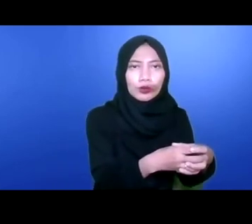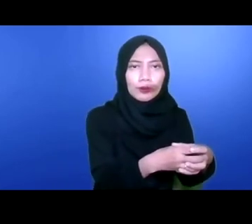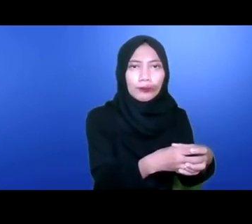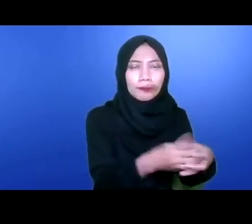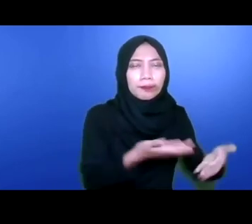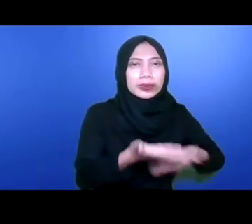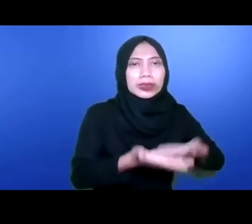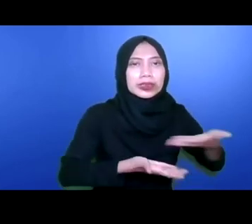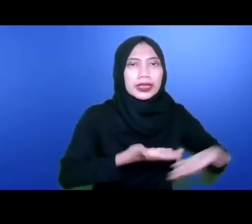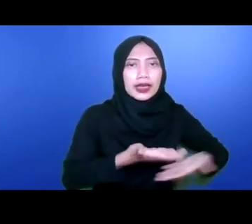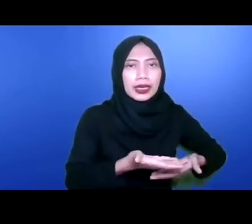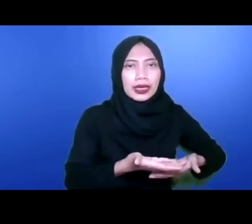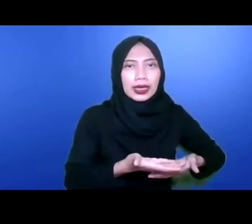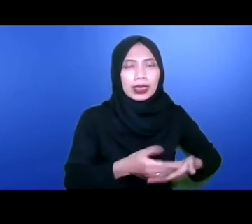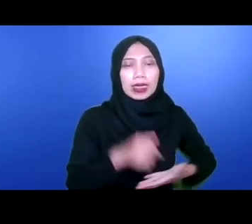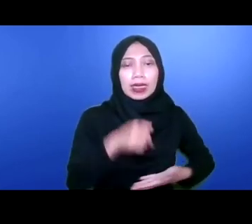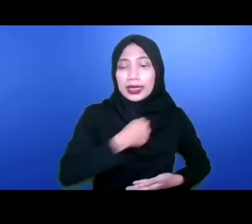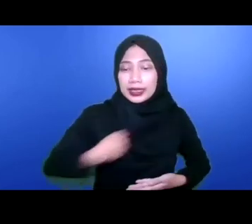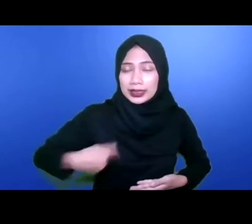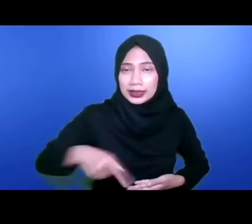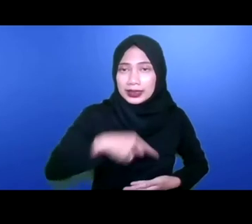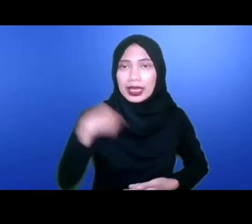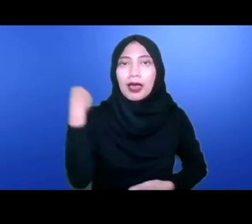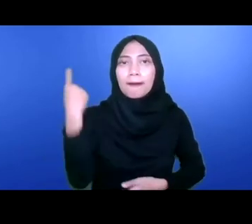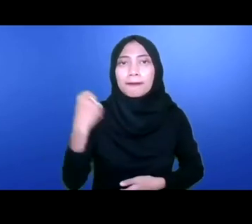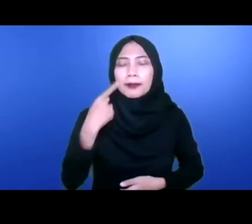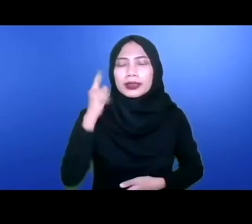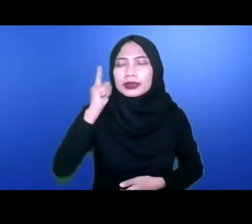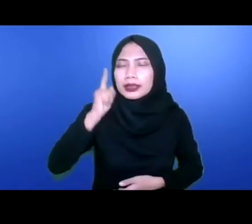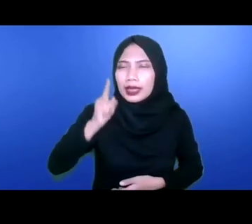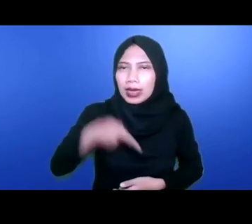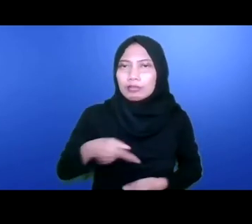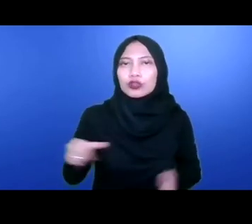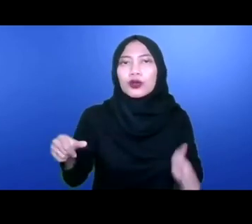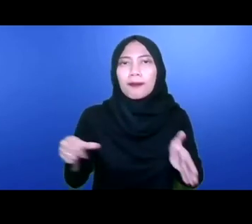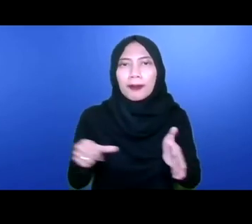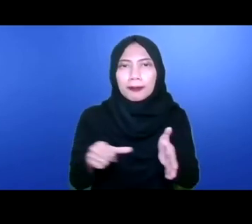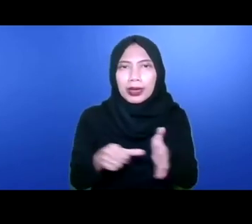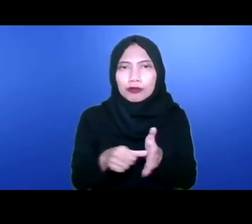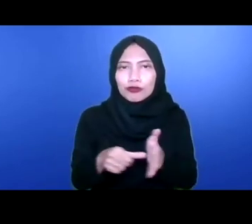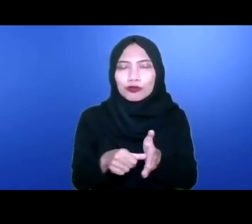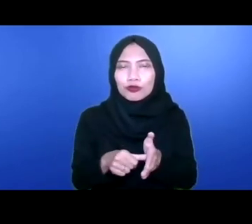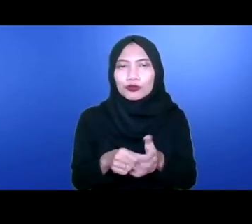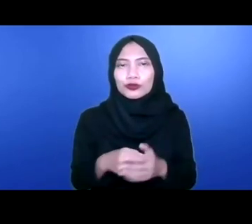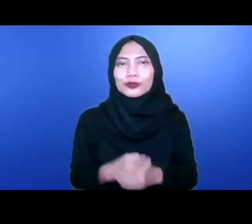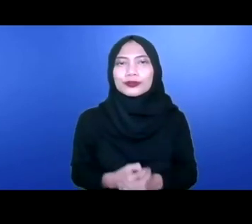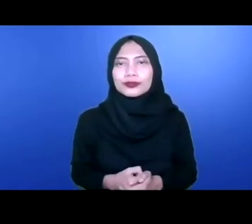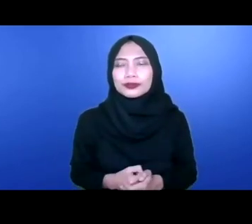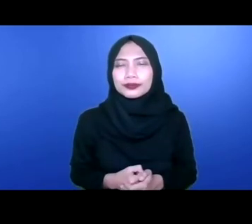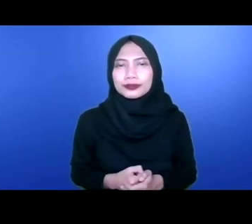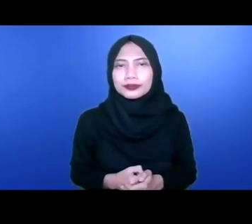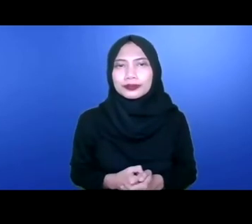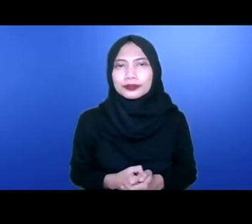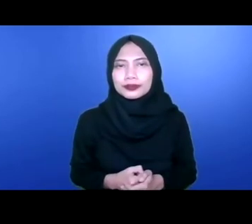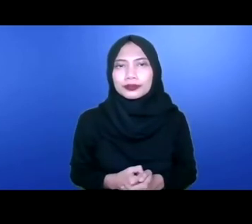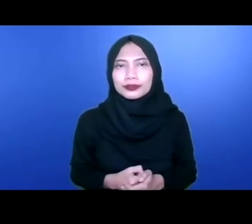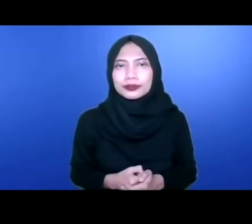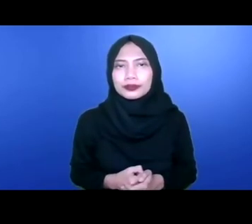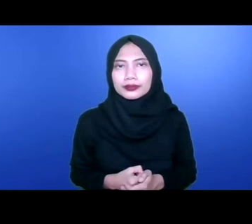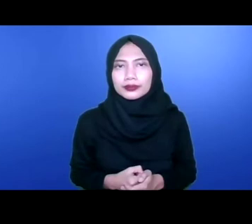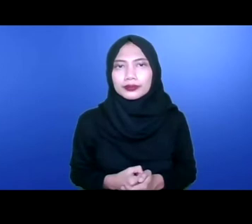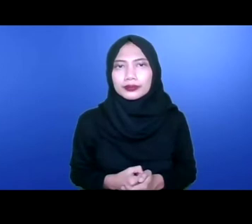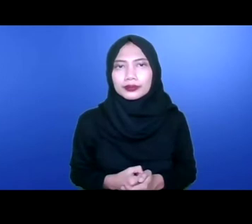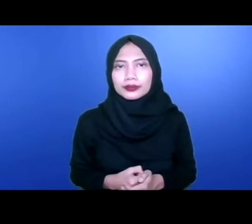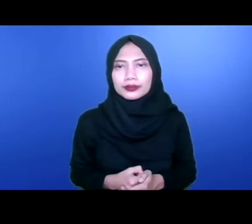disediakan dan kitalah sebetulnya pemerintah yang harus membantu. Tidak mesti rely hanya di tangannya si